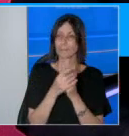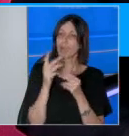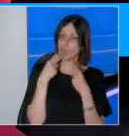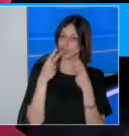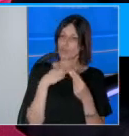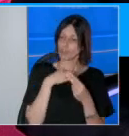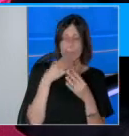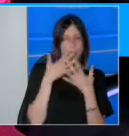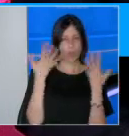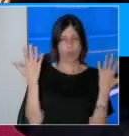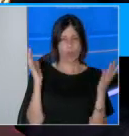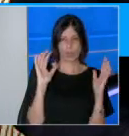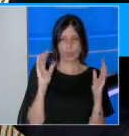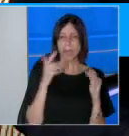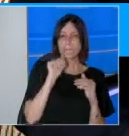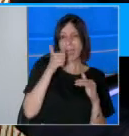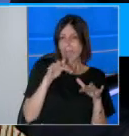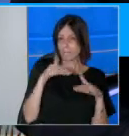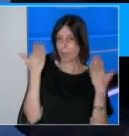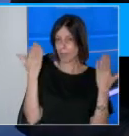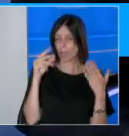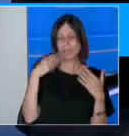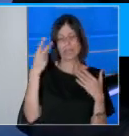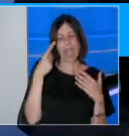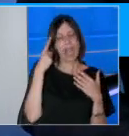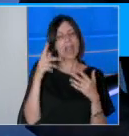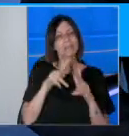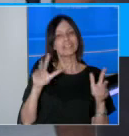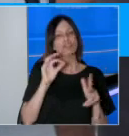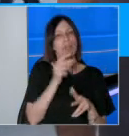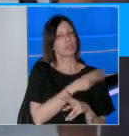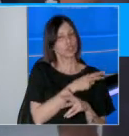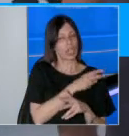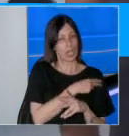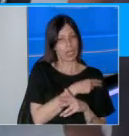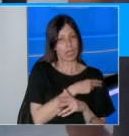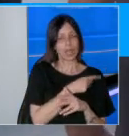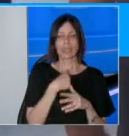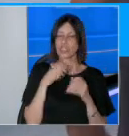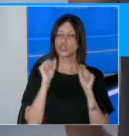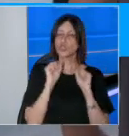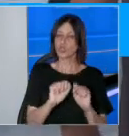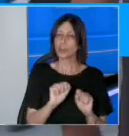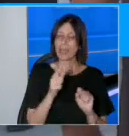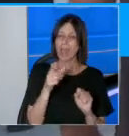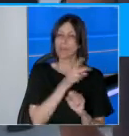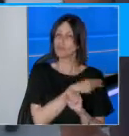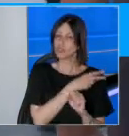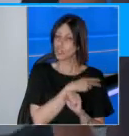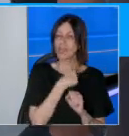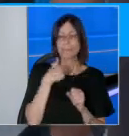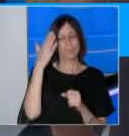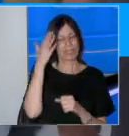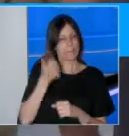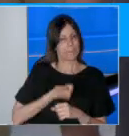התשובה שלי היא ברורה. מחר בבוקר תהיה הערכת מצב של המשטרה. אני סומך על המשטרה מאוד, אני מכיר את המפקדים